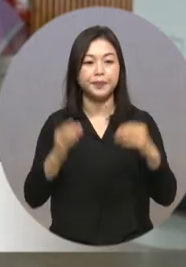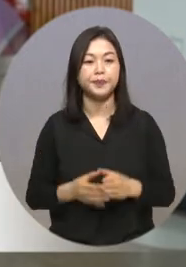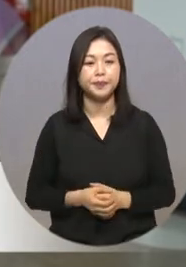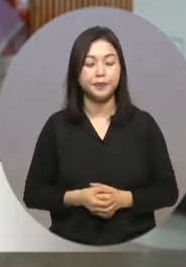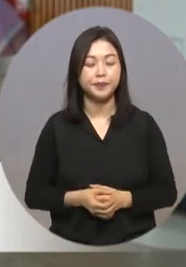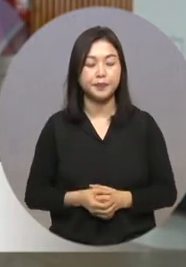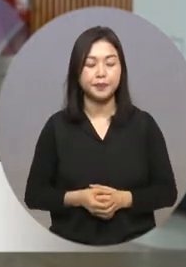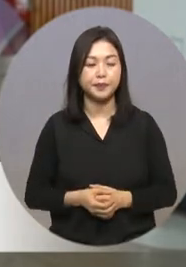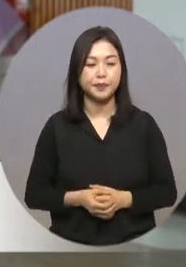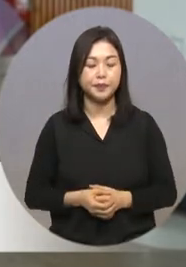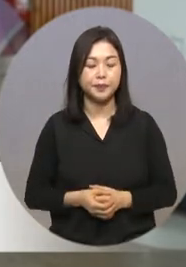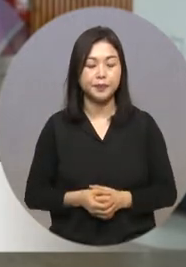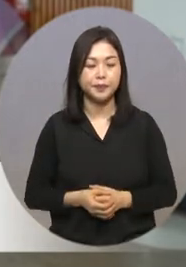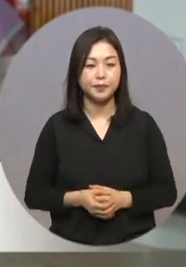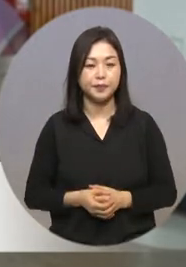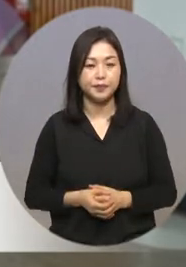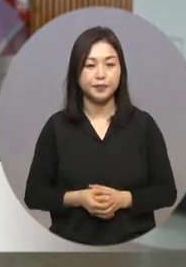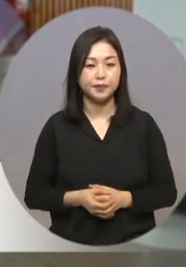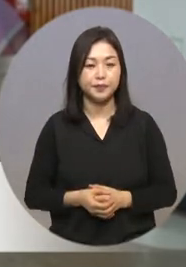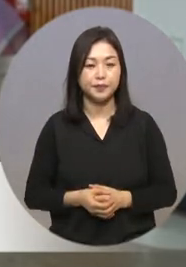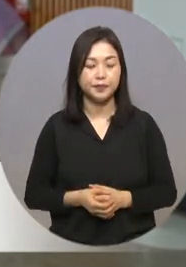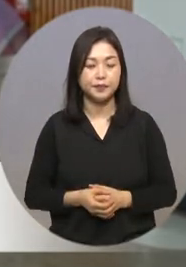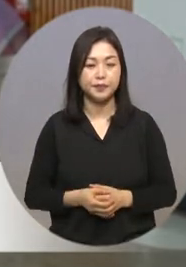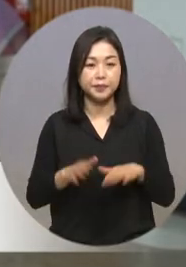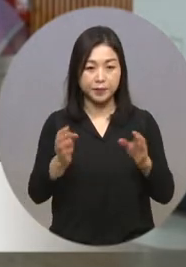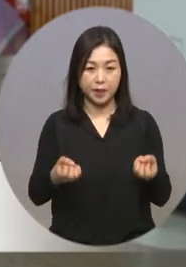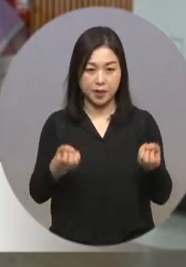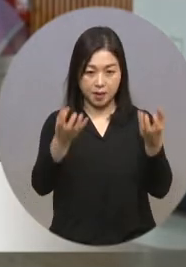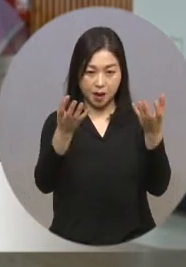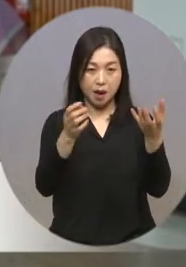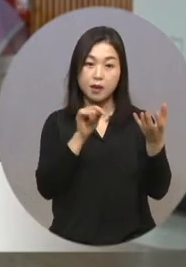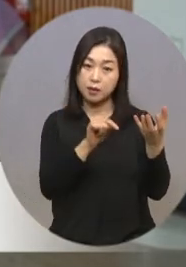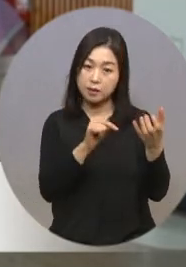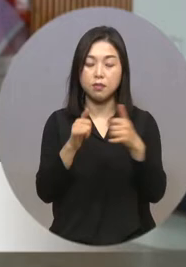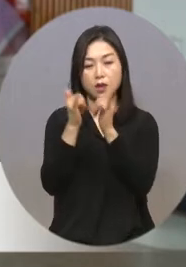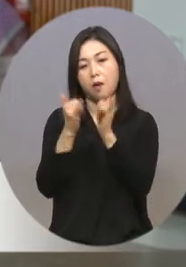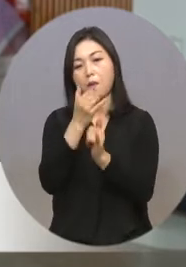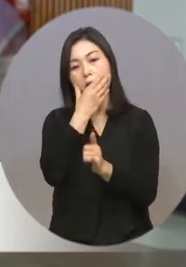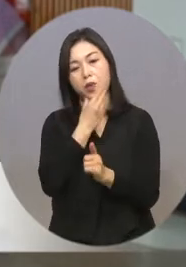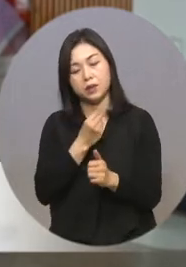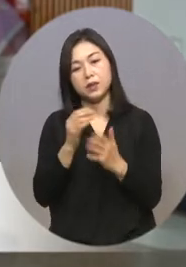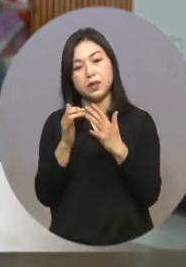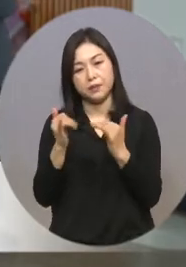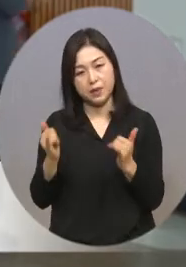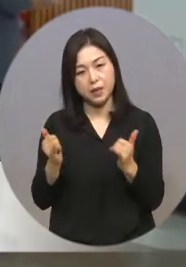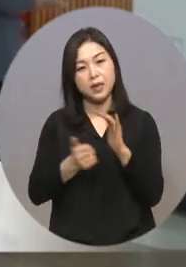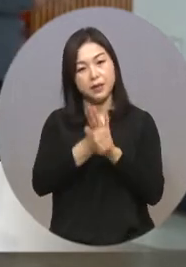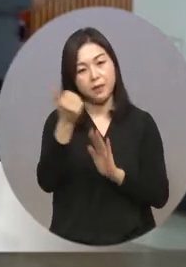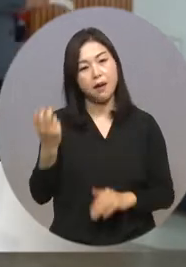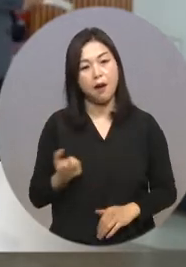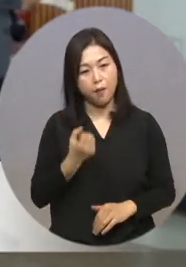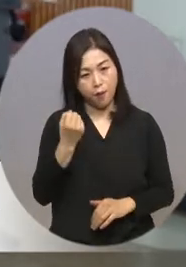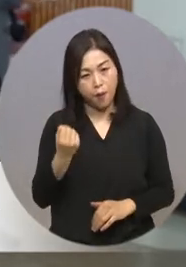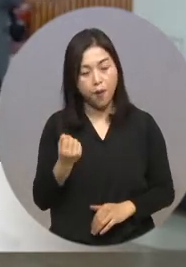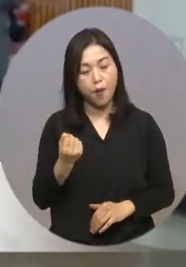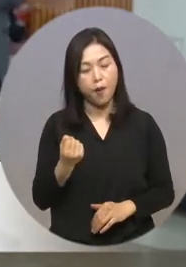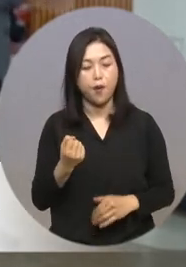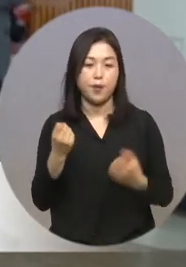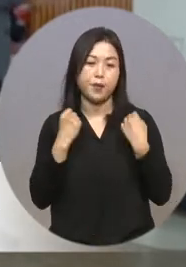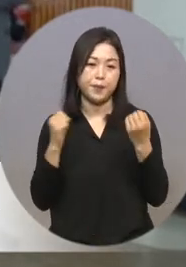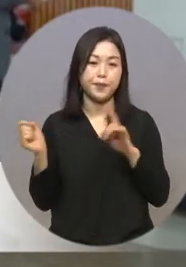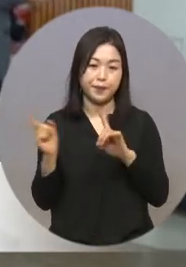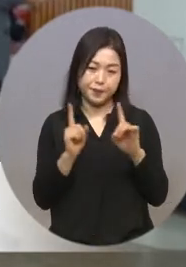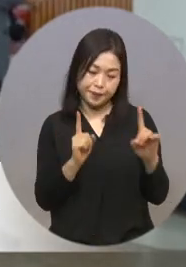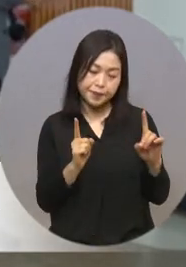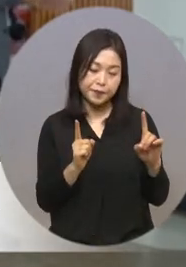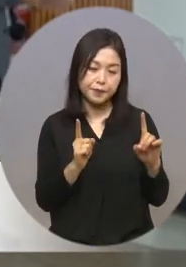입은 대를 및 2대를 통해서 우리 사회복지사들이 희망을 갖고 타기가